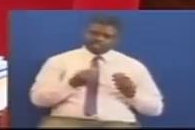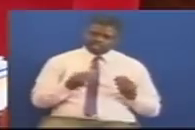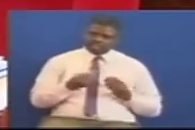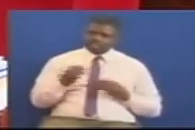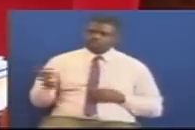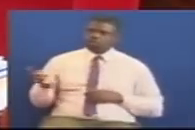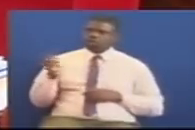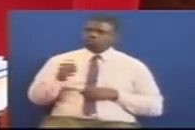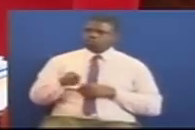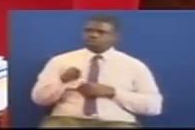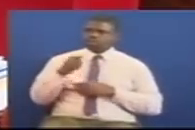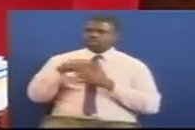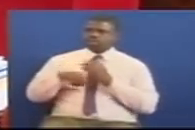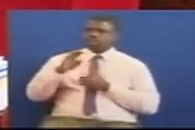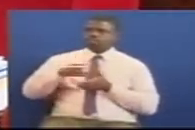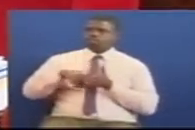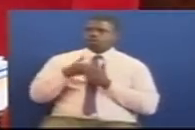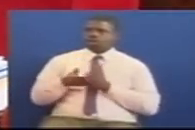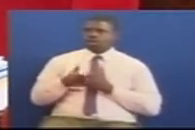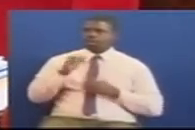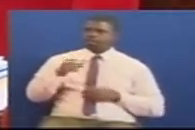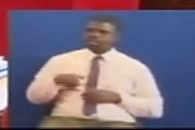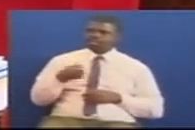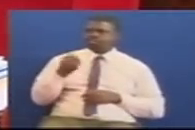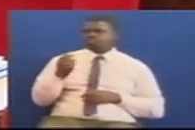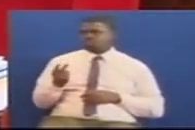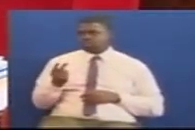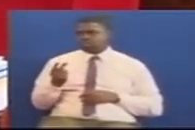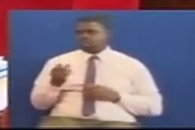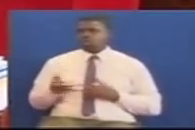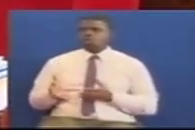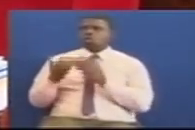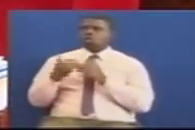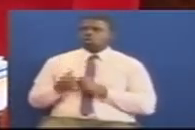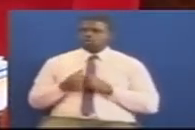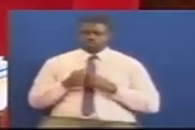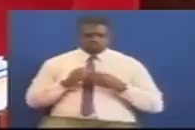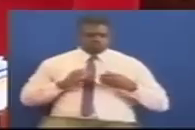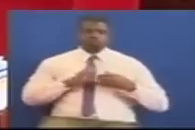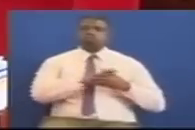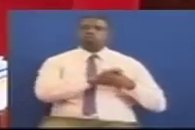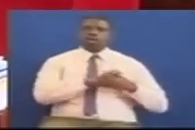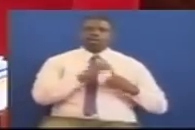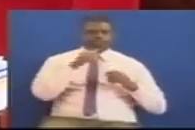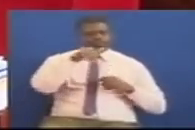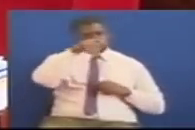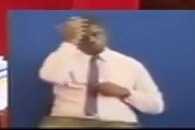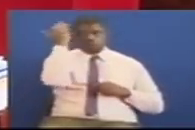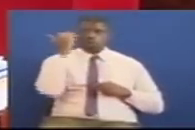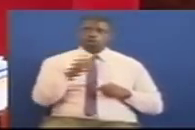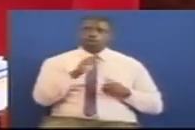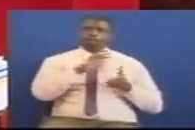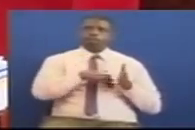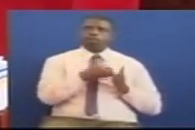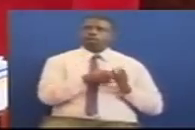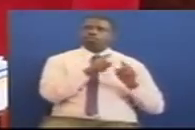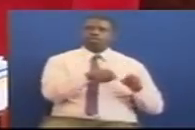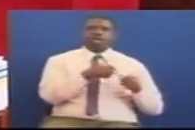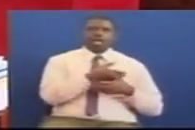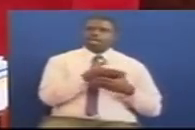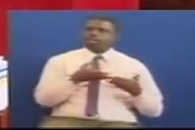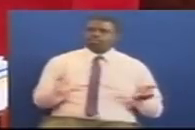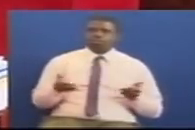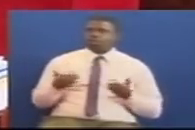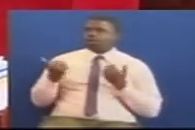wanakuja kwenye hiyo programu walau miezi miwili ili waweze sasa kujiunga na vyuo. Lakini programu hiyo sasa haipo na